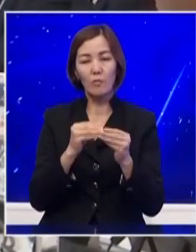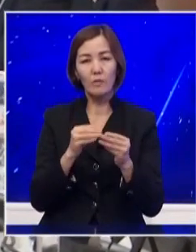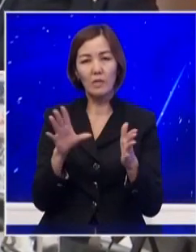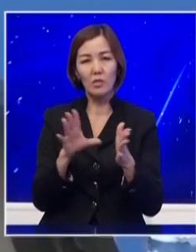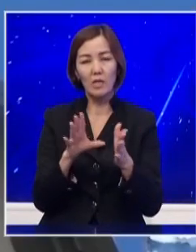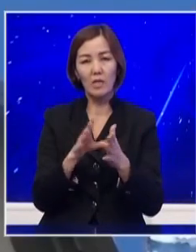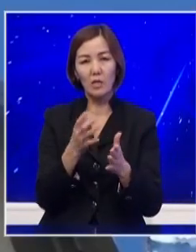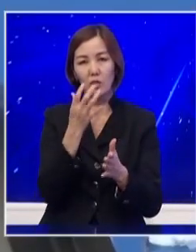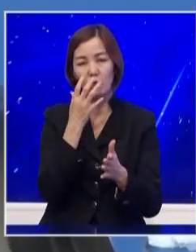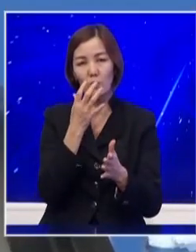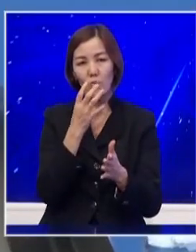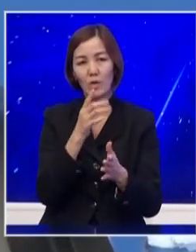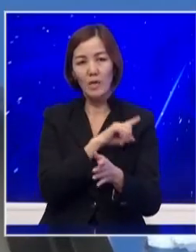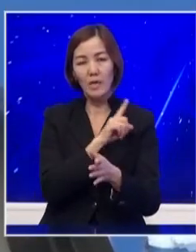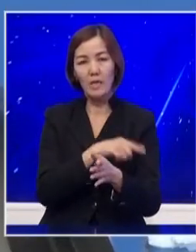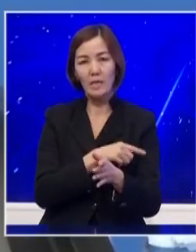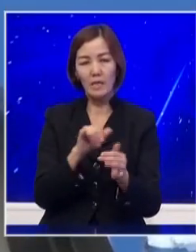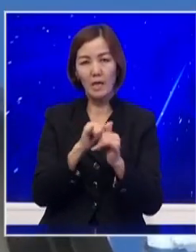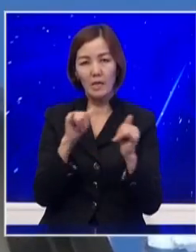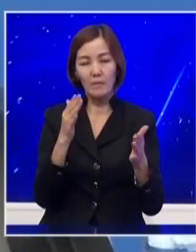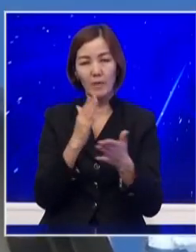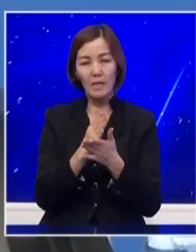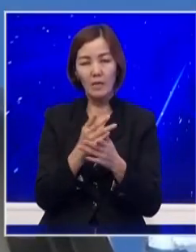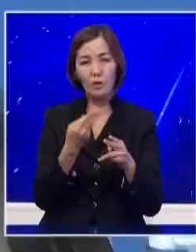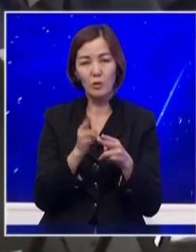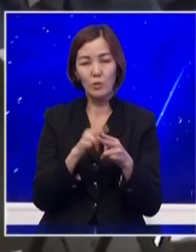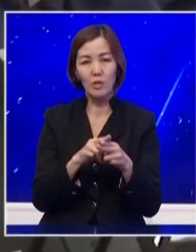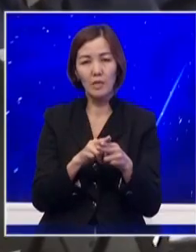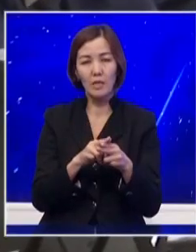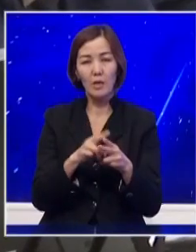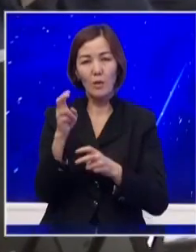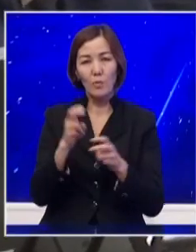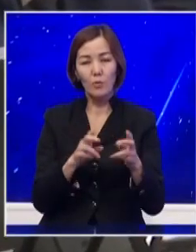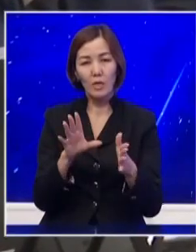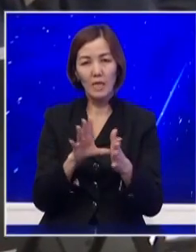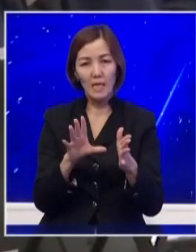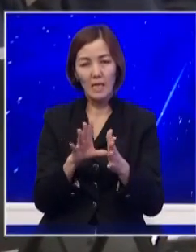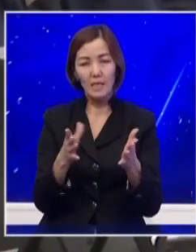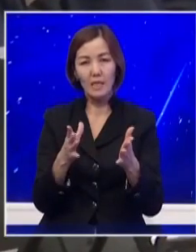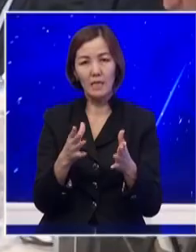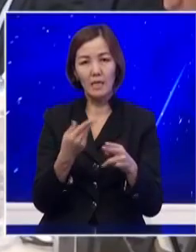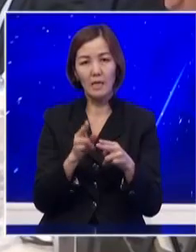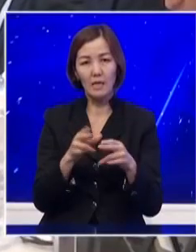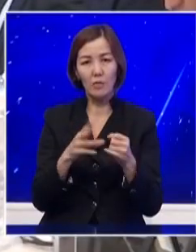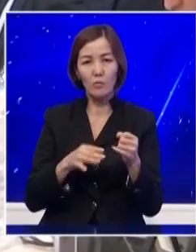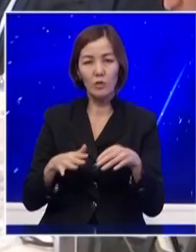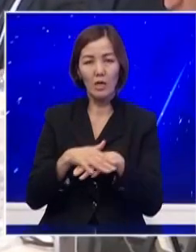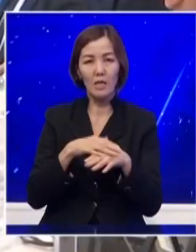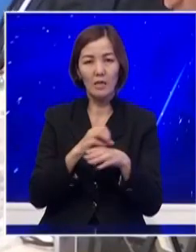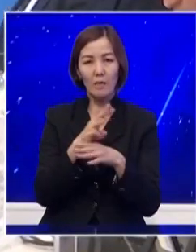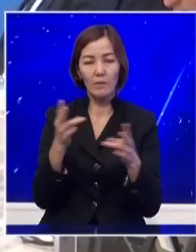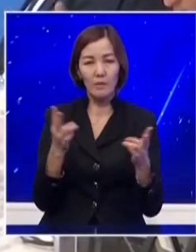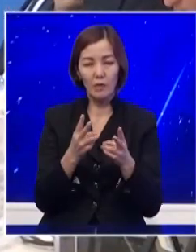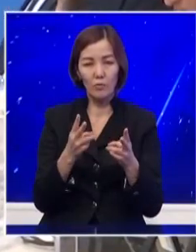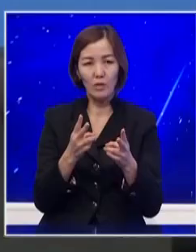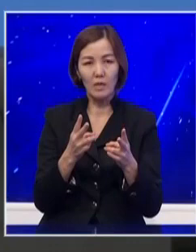жылу энергиясына деген сұраныс күн санап артып келеді. Сондықтан мұнда өндірілген энергия көздері әуелі осы өңірдің қажеттілігін